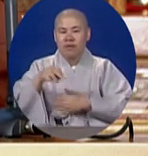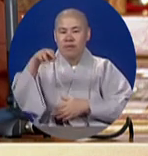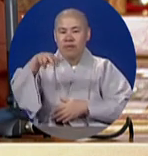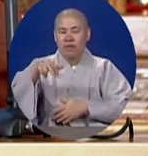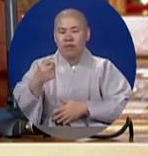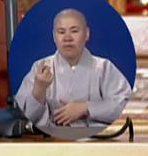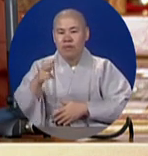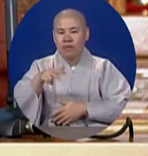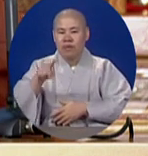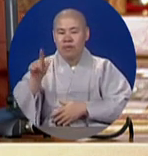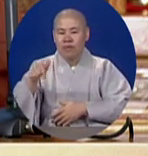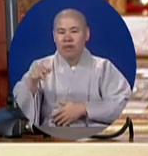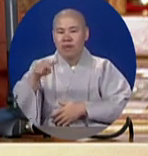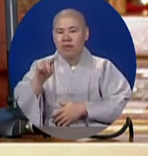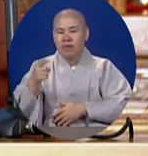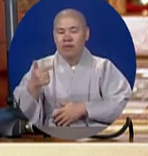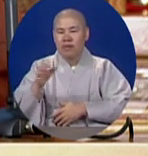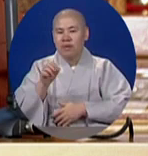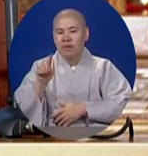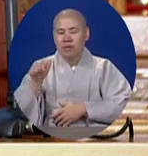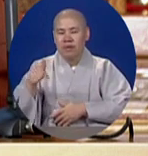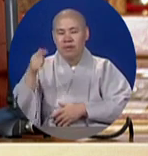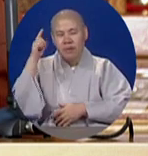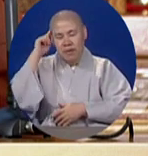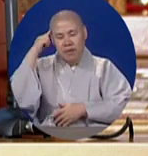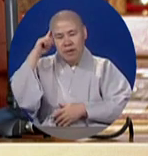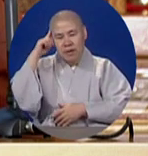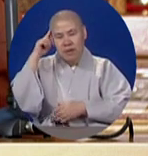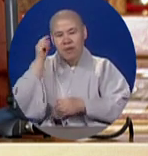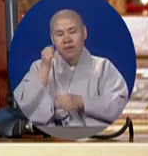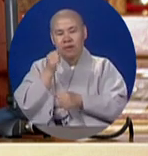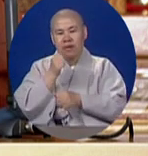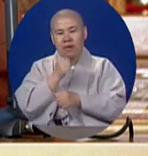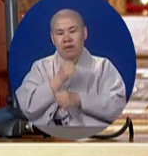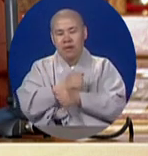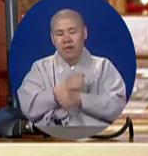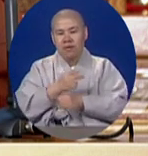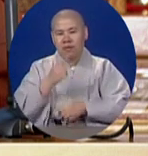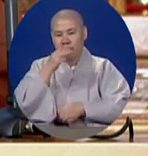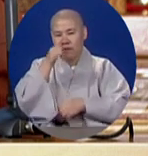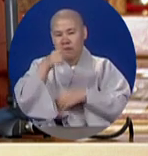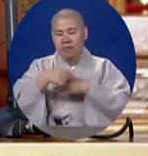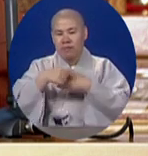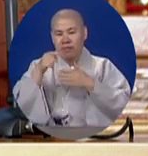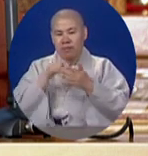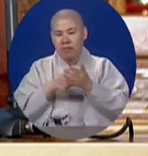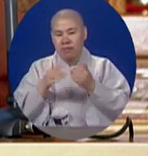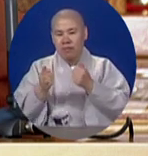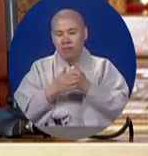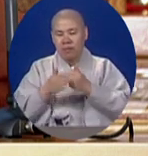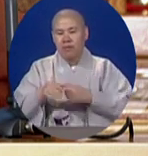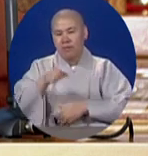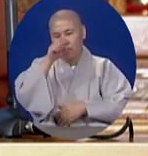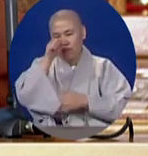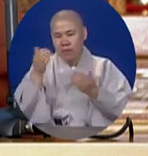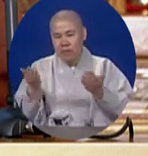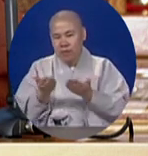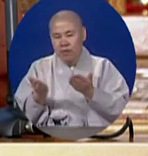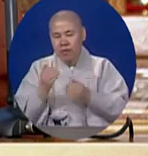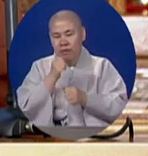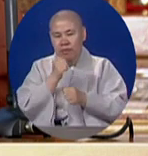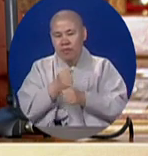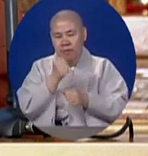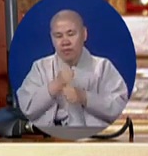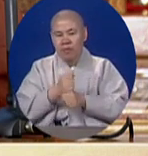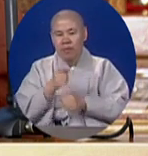선악이라. 이 생각하는 중생심이 있기 때문에 좋은 일도 만들고 나쁜